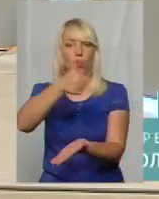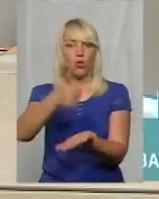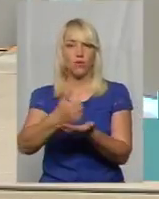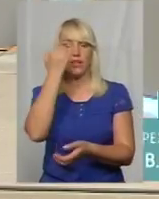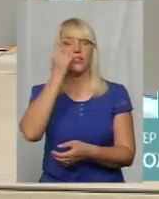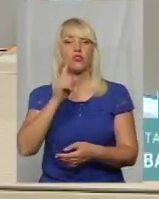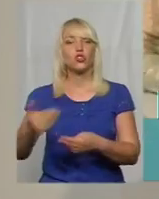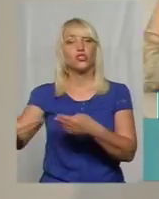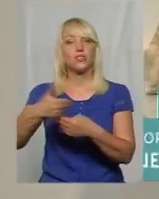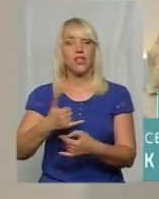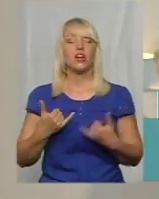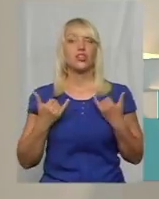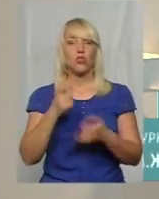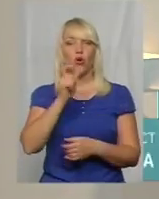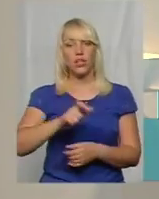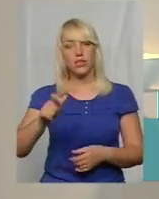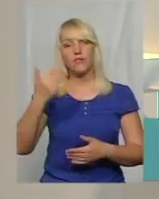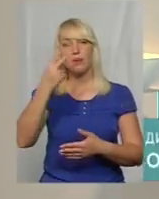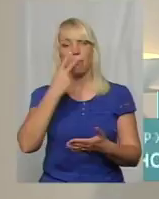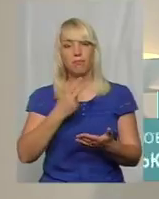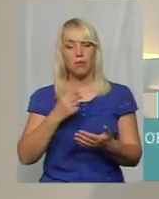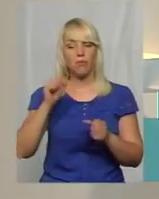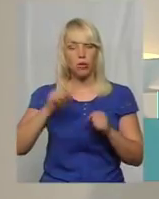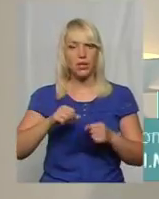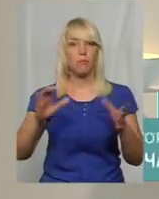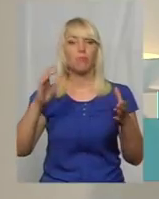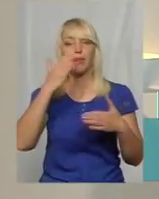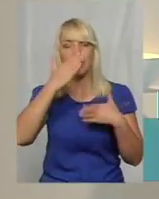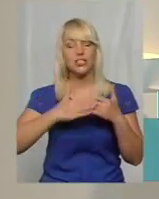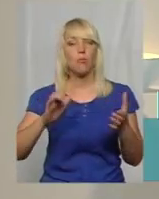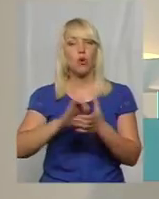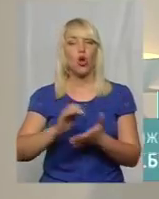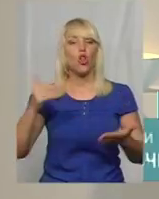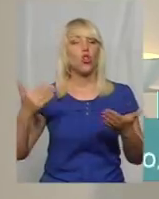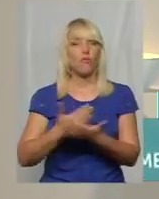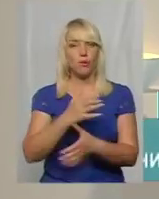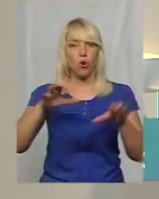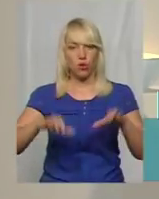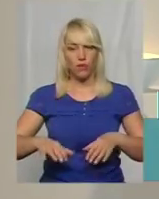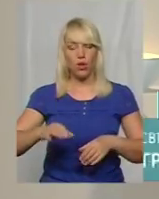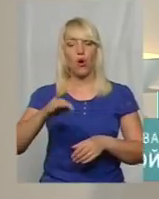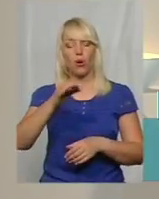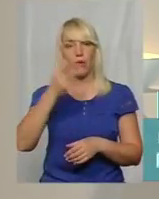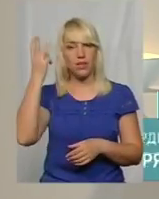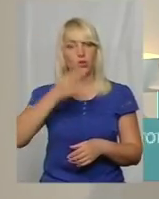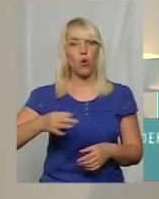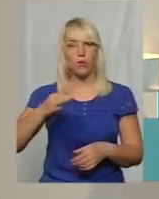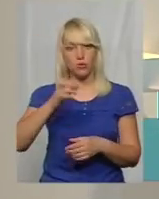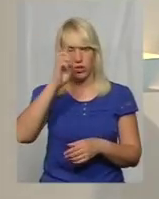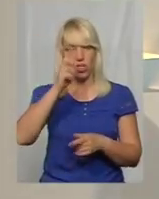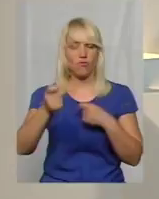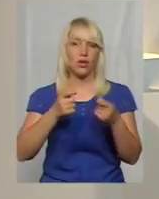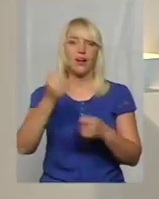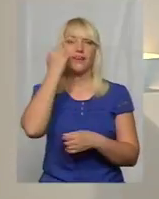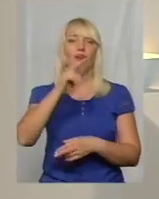завітали. Шановні глядачі, ви мали нагоду ближче познайомитись із новим головою Хмельницької обласної державної адміністрації. Всім дякую